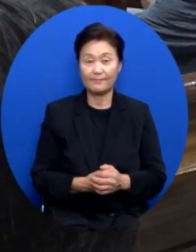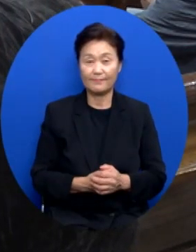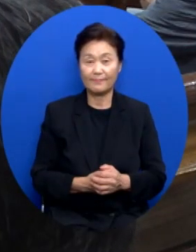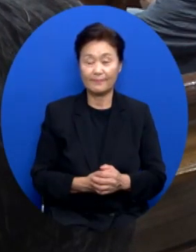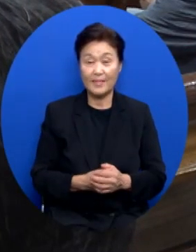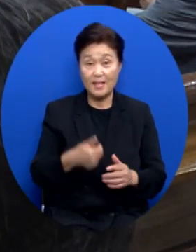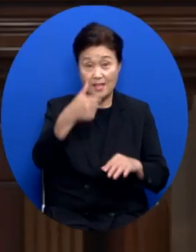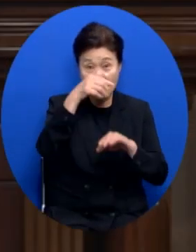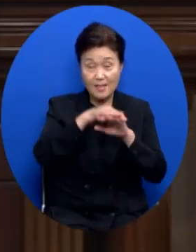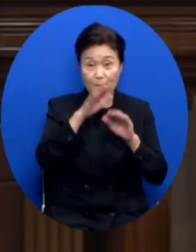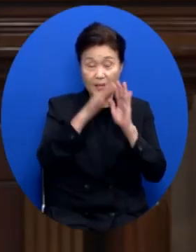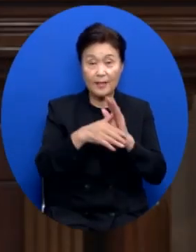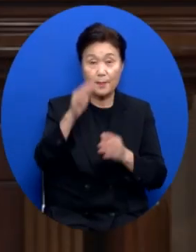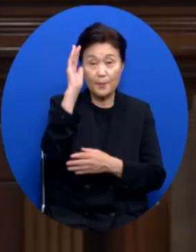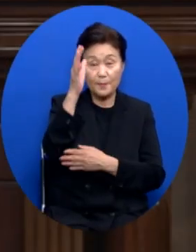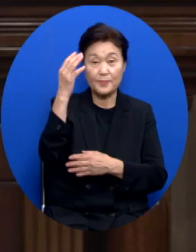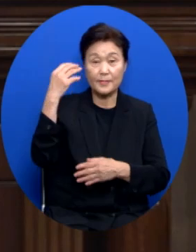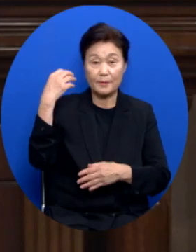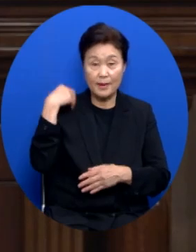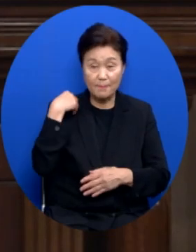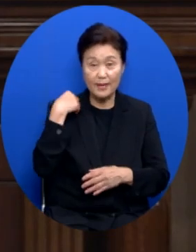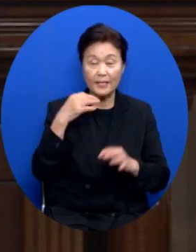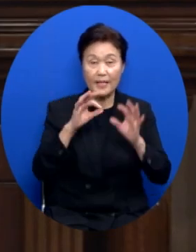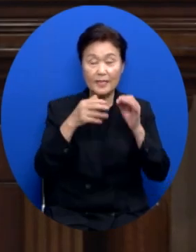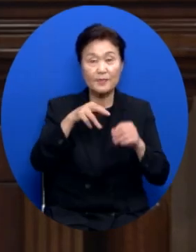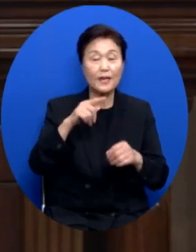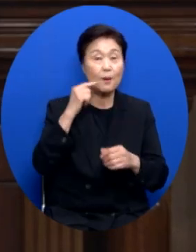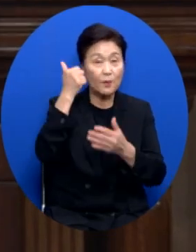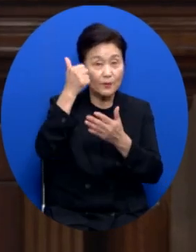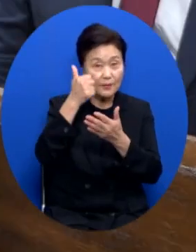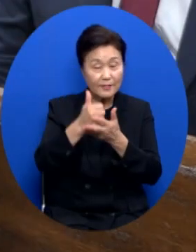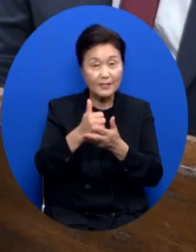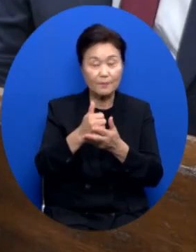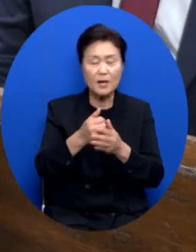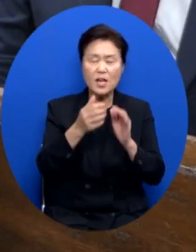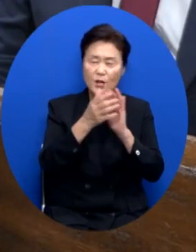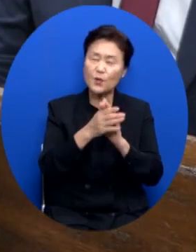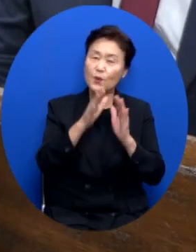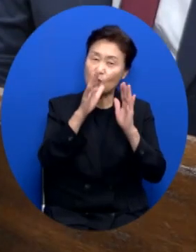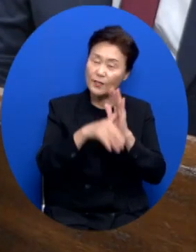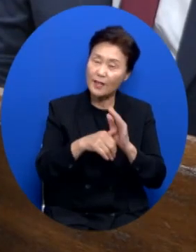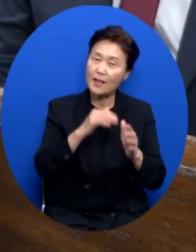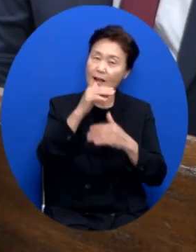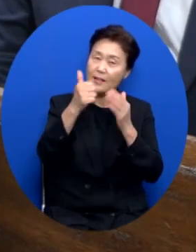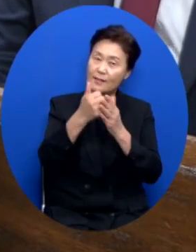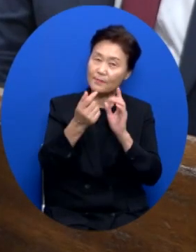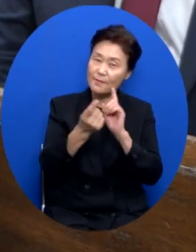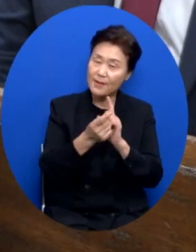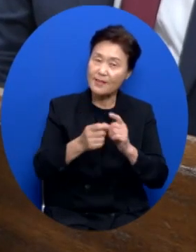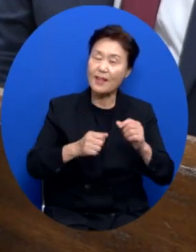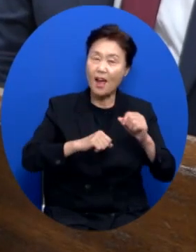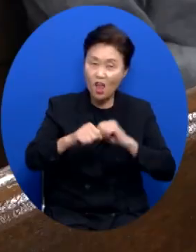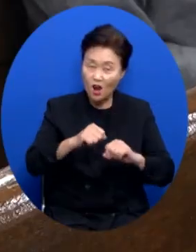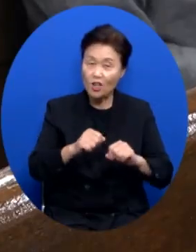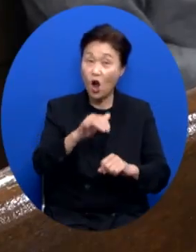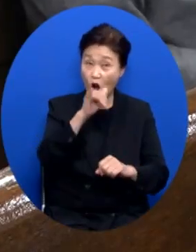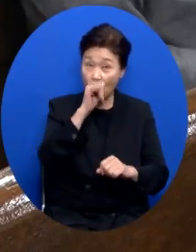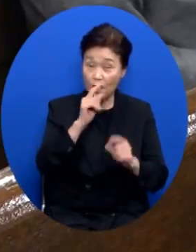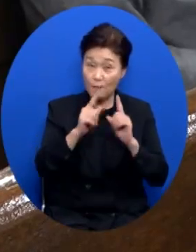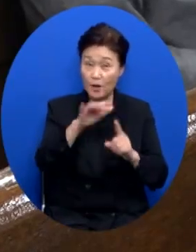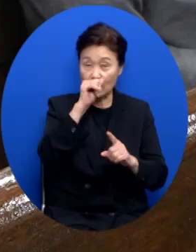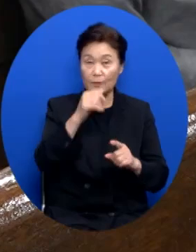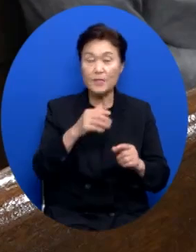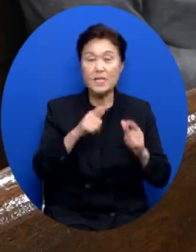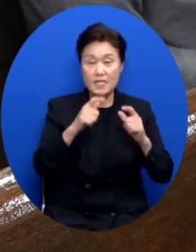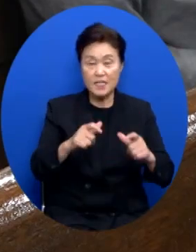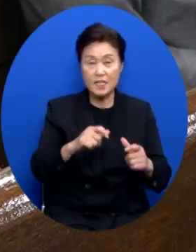앞선 예배에서 말씀을 전한 안동교회 김승학 목사는 기도할 때 하나님을 만나 역사가 일어난다며 지역